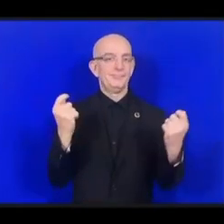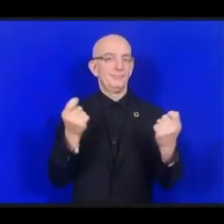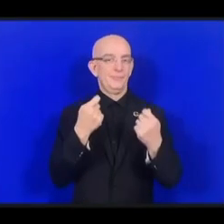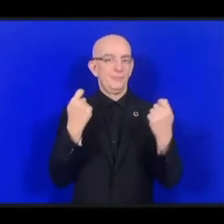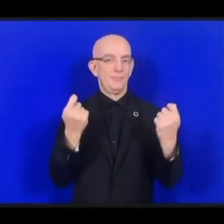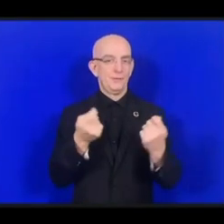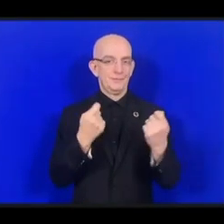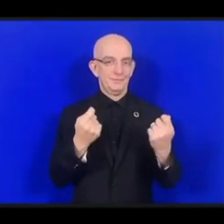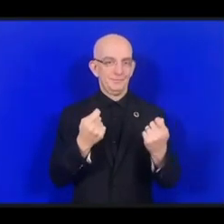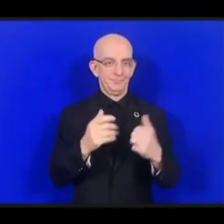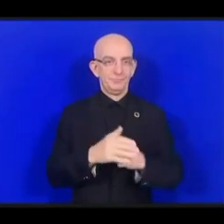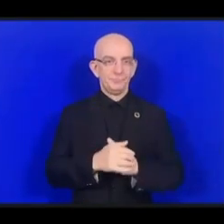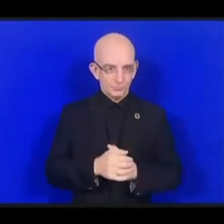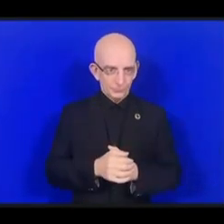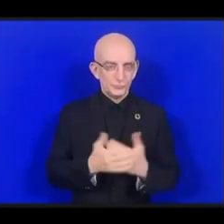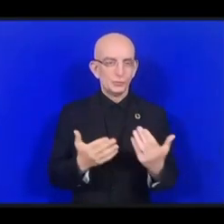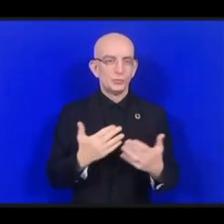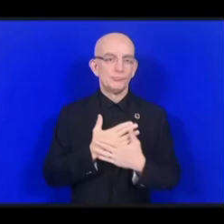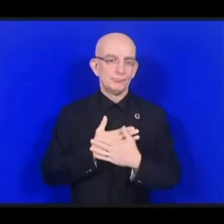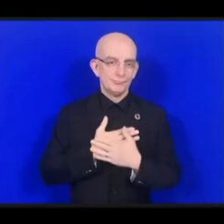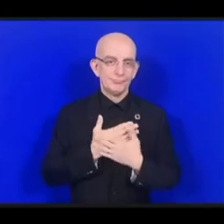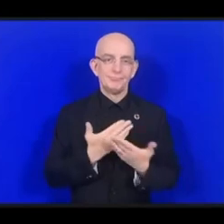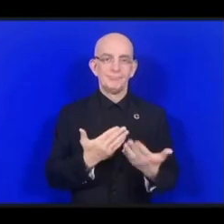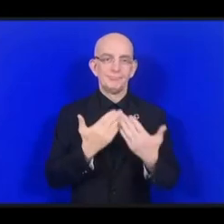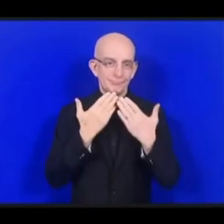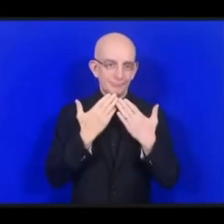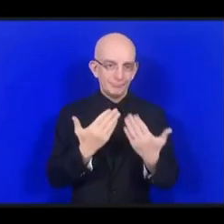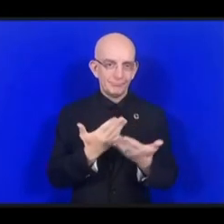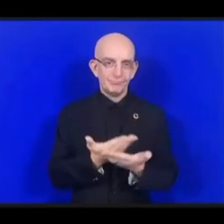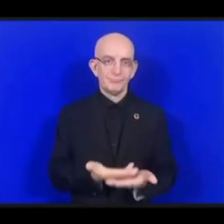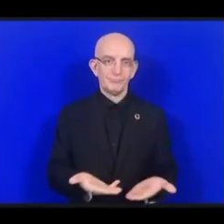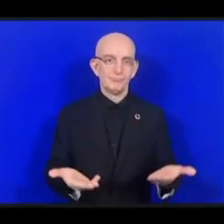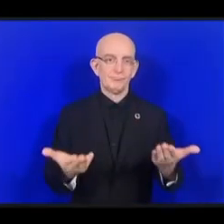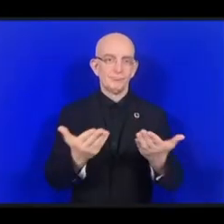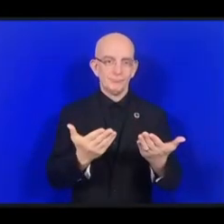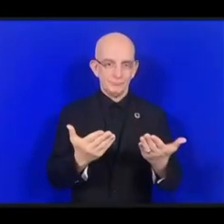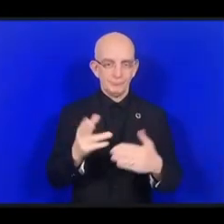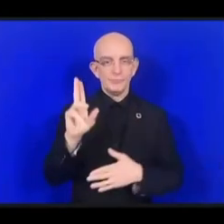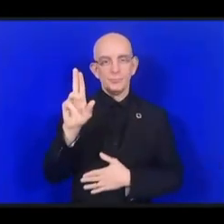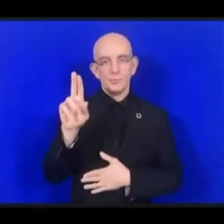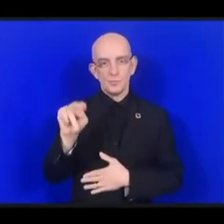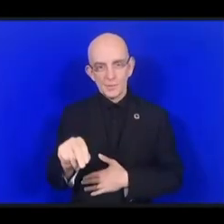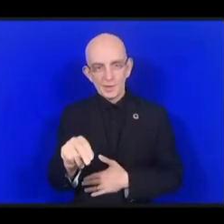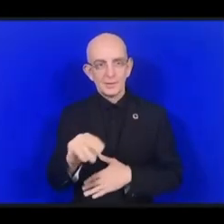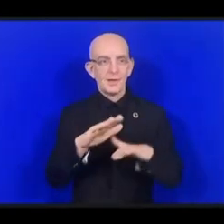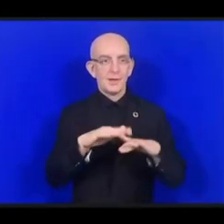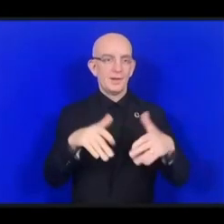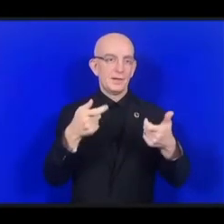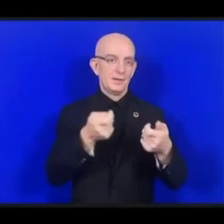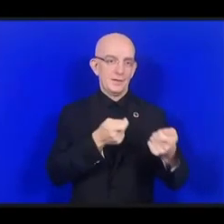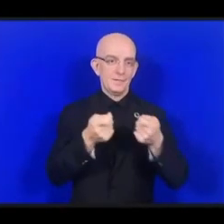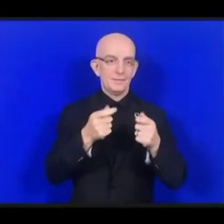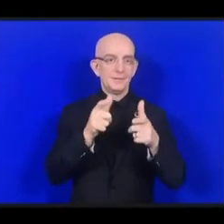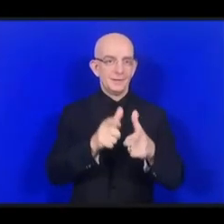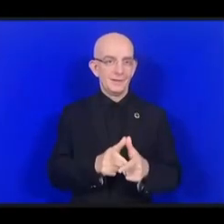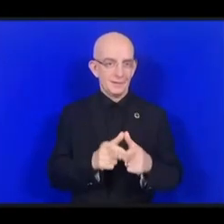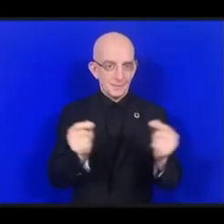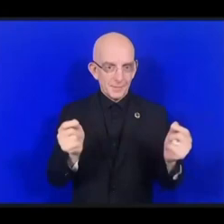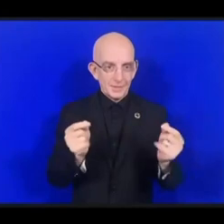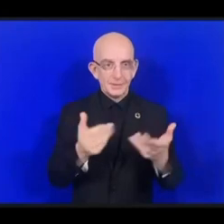日本政府を代表しご出席な皆様の積極的なご参加と生産的な意見交換に感謝を